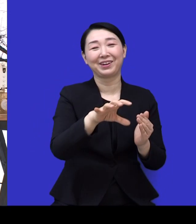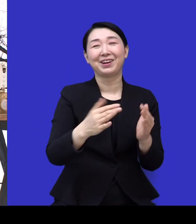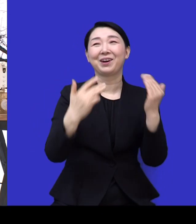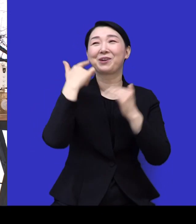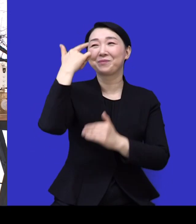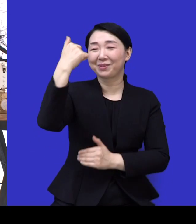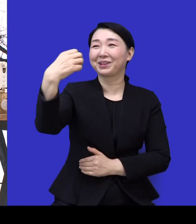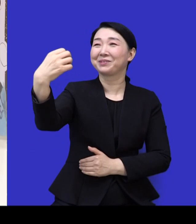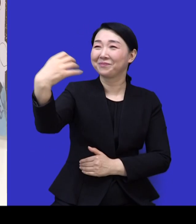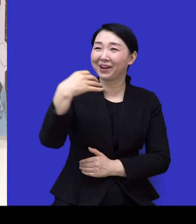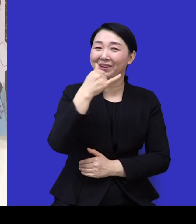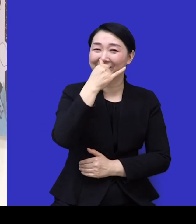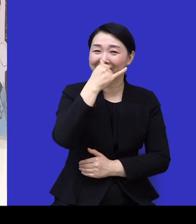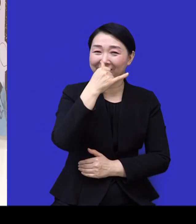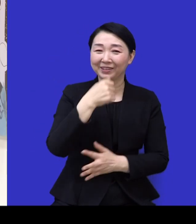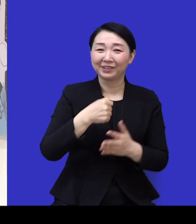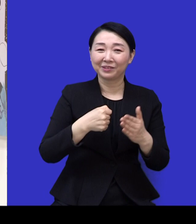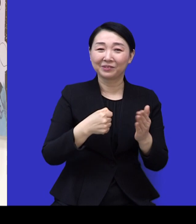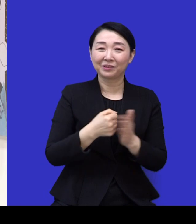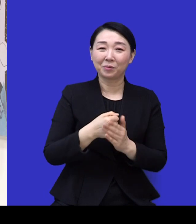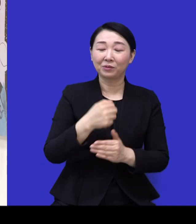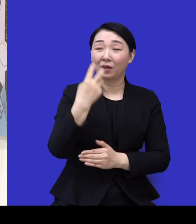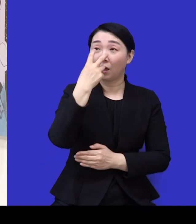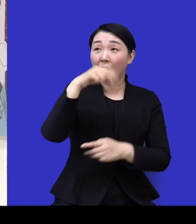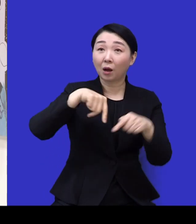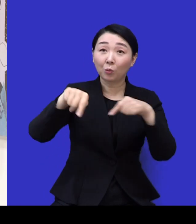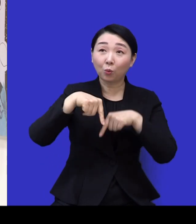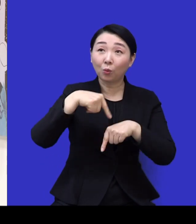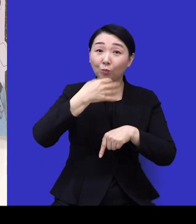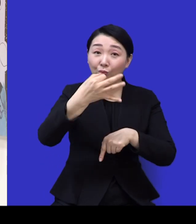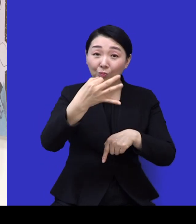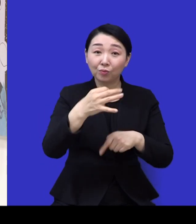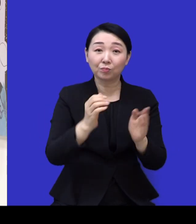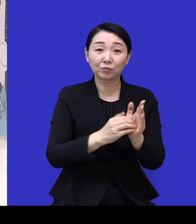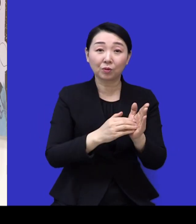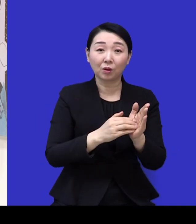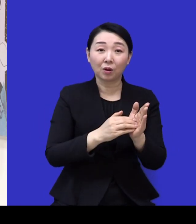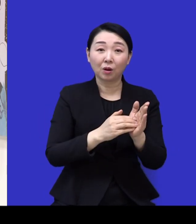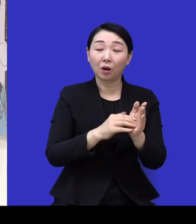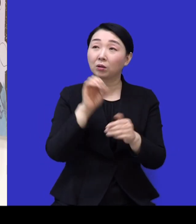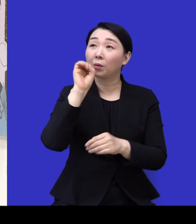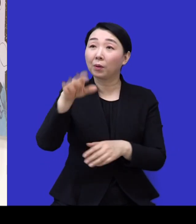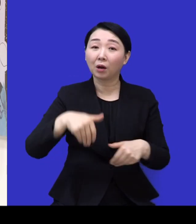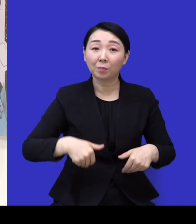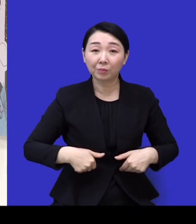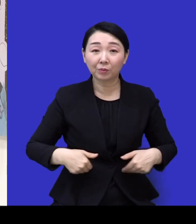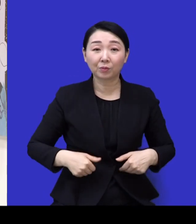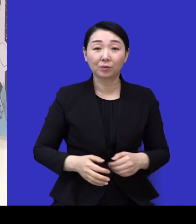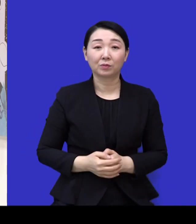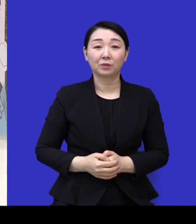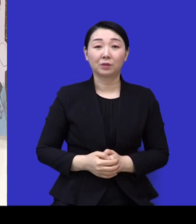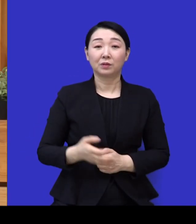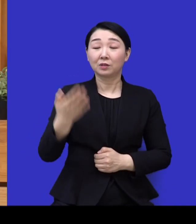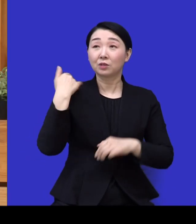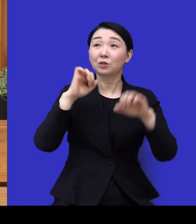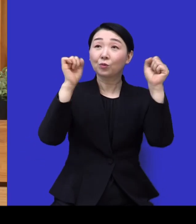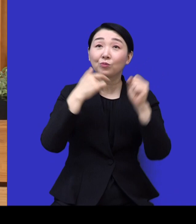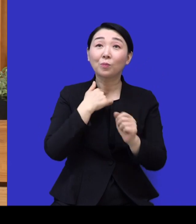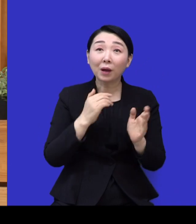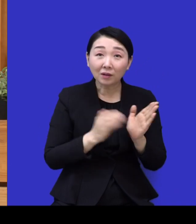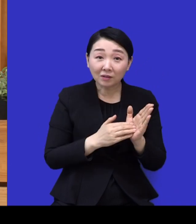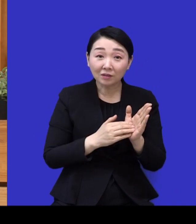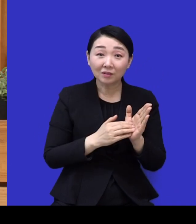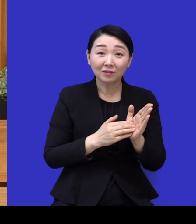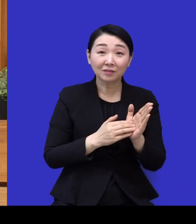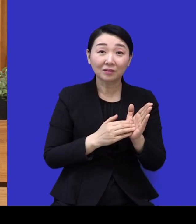이렇게 많이 계셔서 제가 다들 감독님 그래서 네. 뭐라도 한마디 해야 될 것 같아서 예전에 뭐 운동하셨나 보네요.